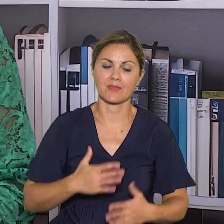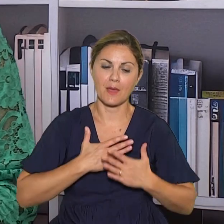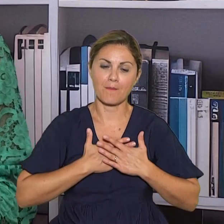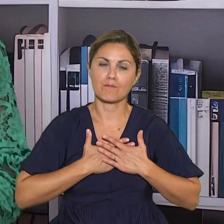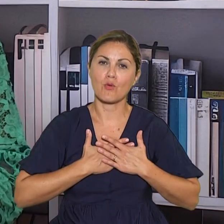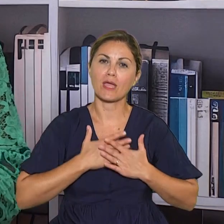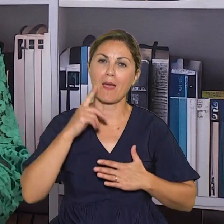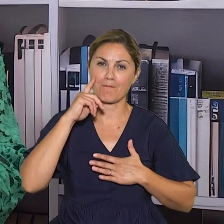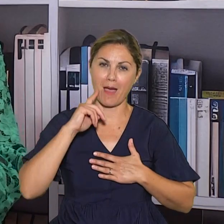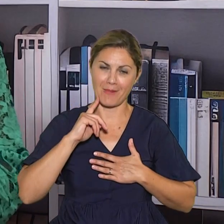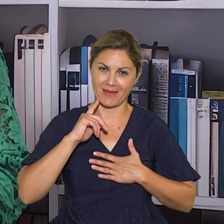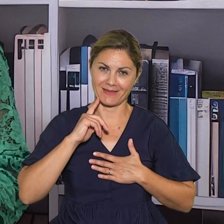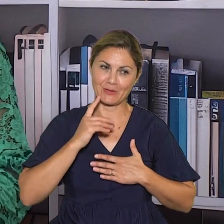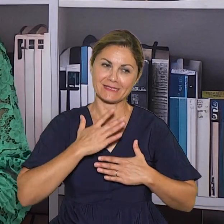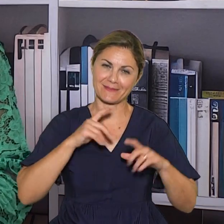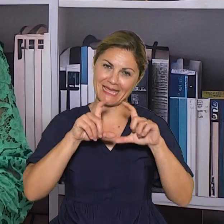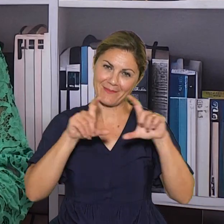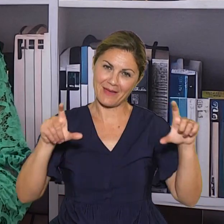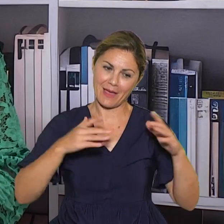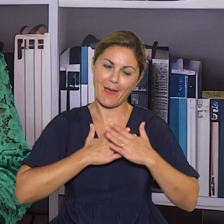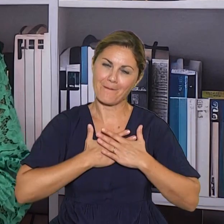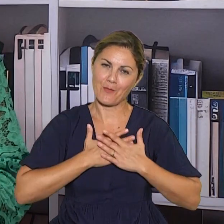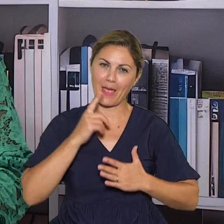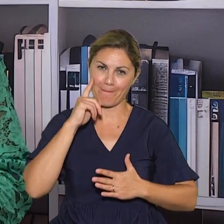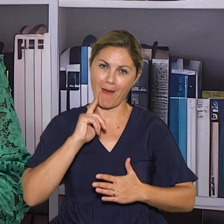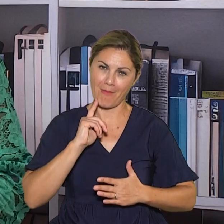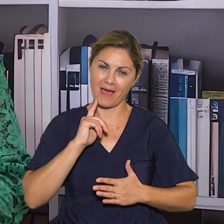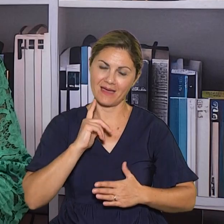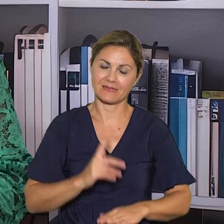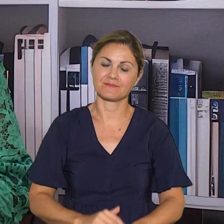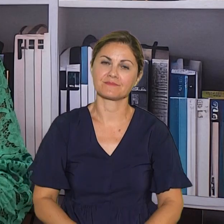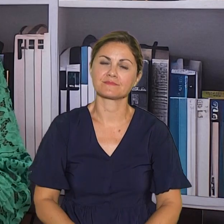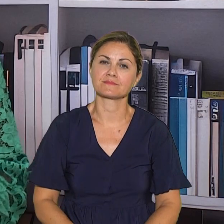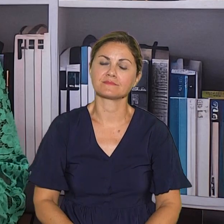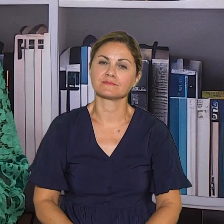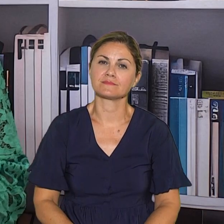Moja mater. Ovo je pismo od moje materi. Ona nije bila